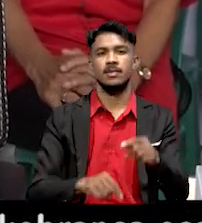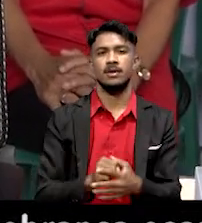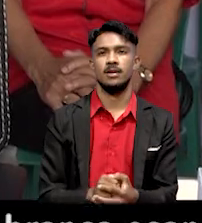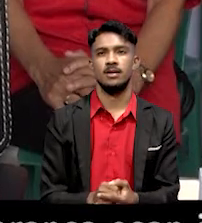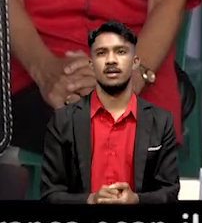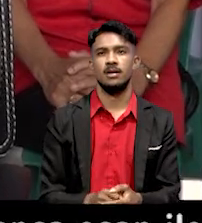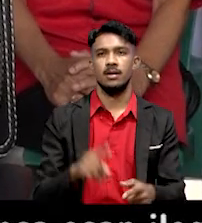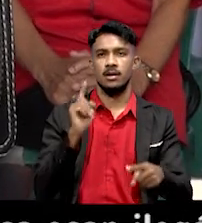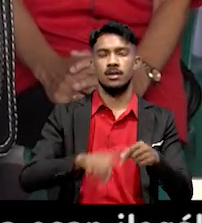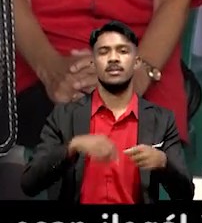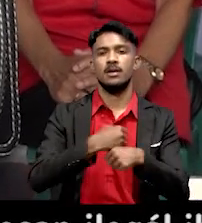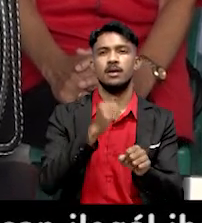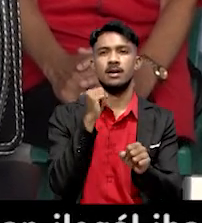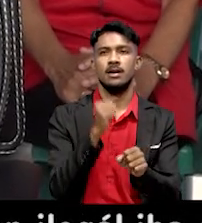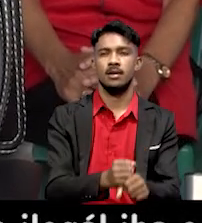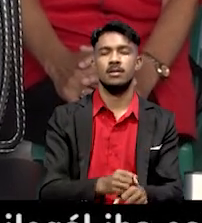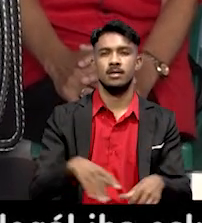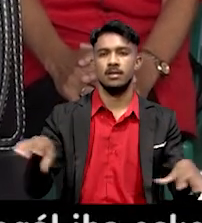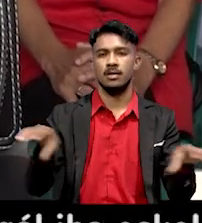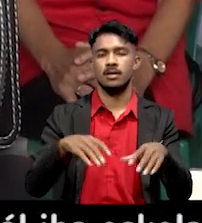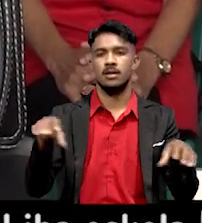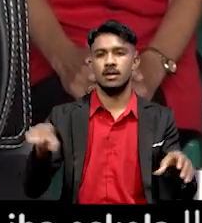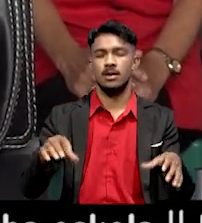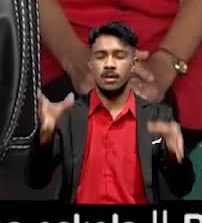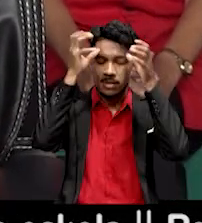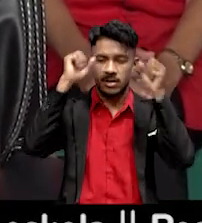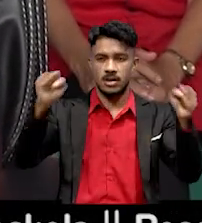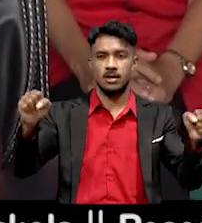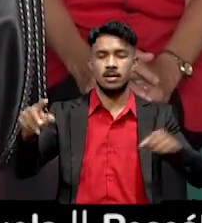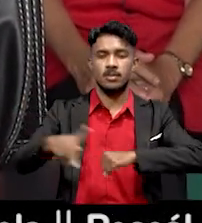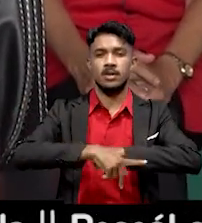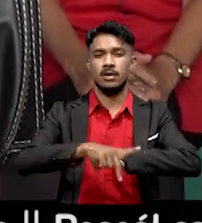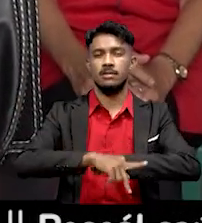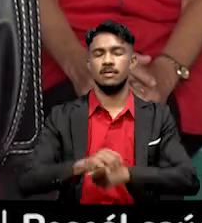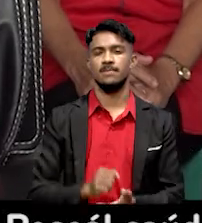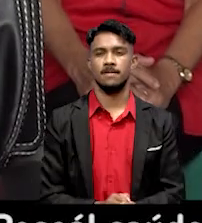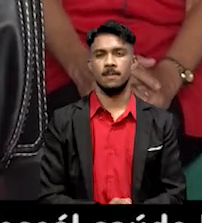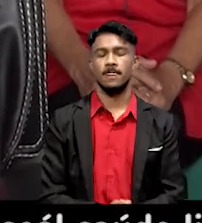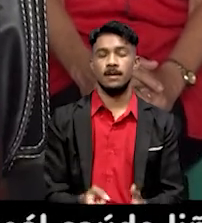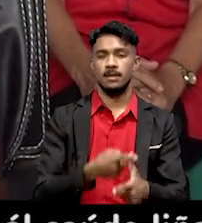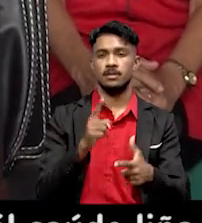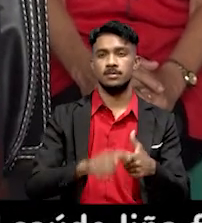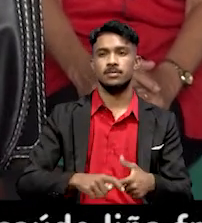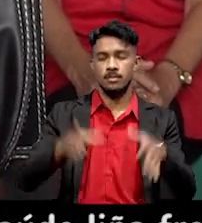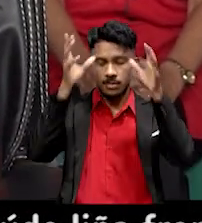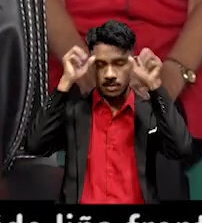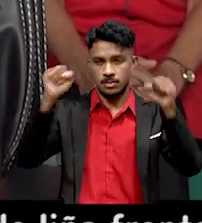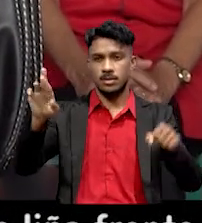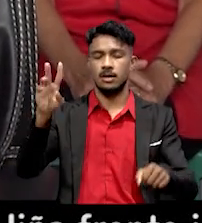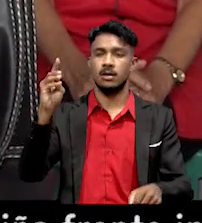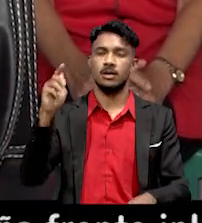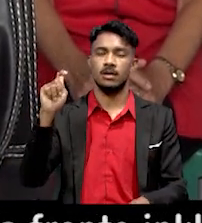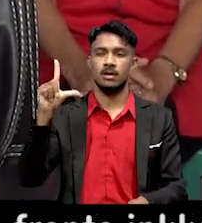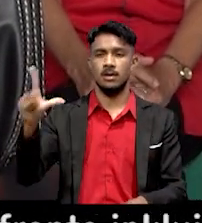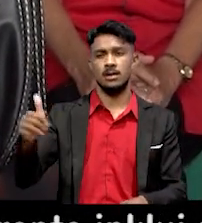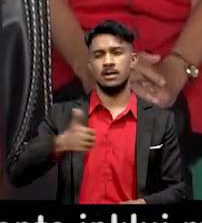labele halau kenar presidente do partido nini. Kata presidente da república ne orang ida unipessoal